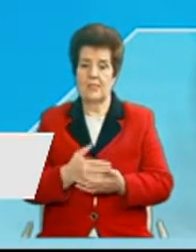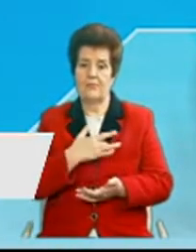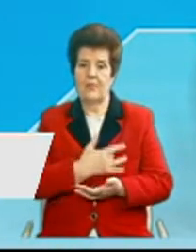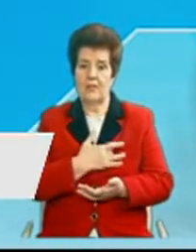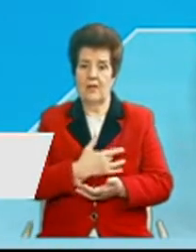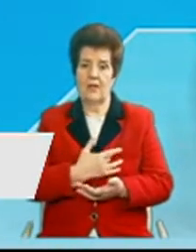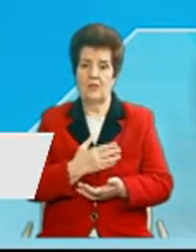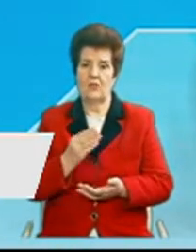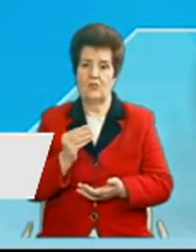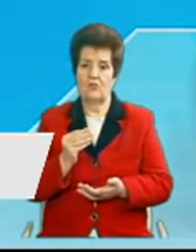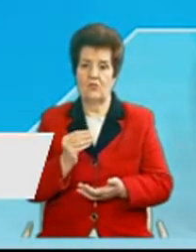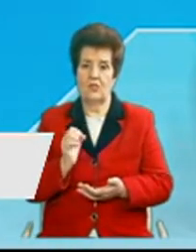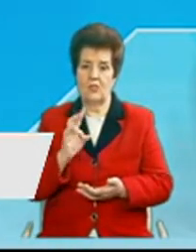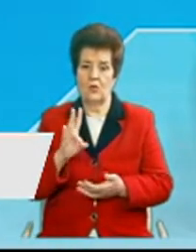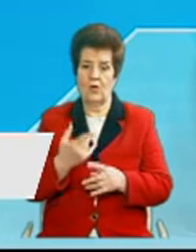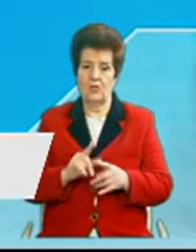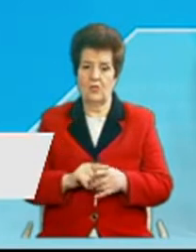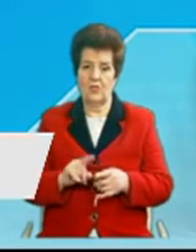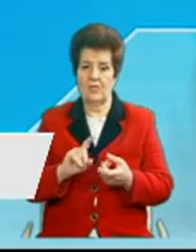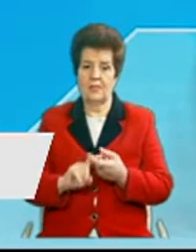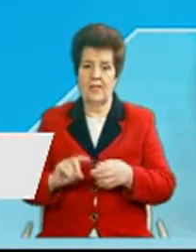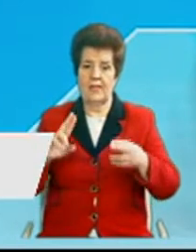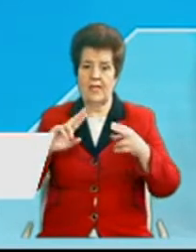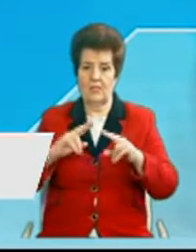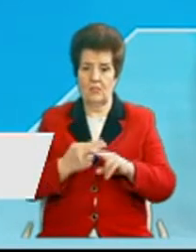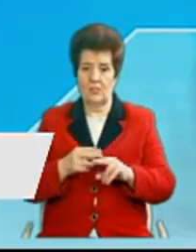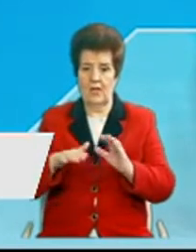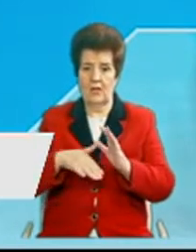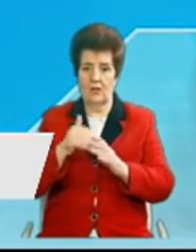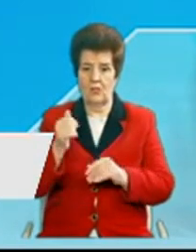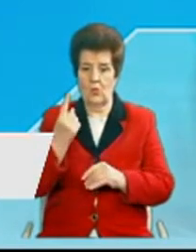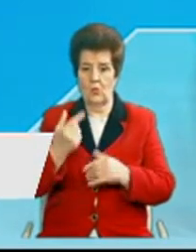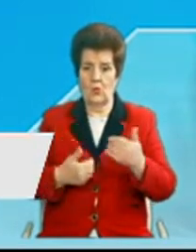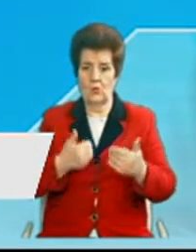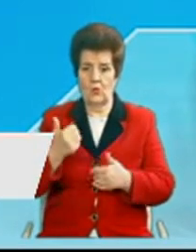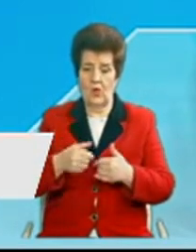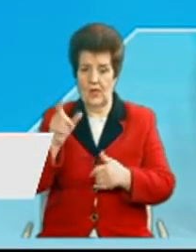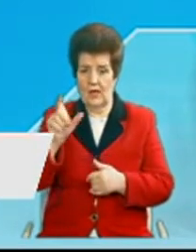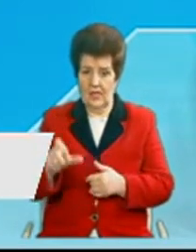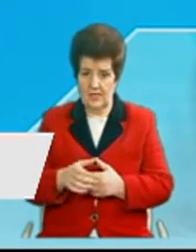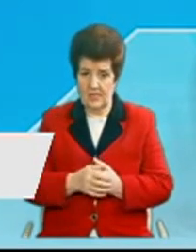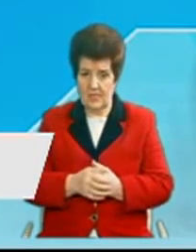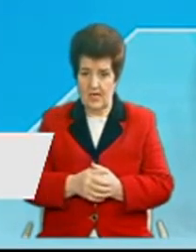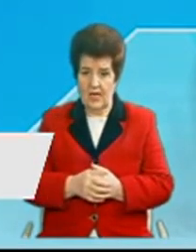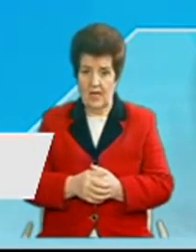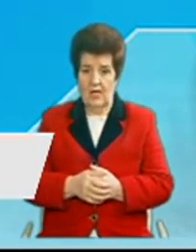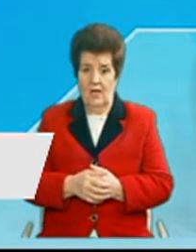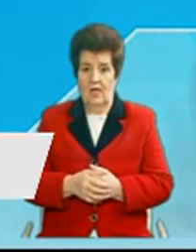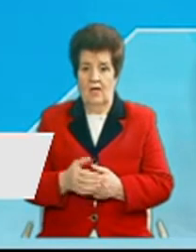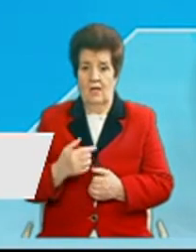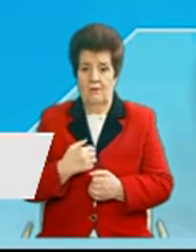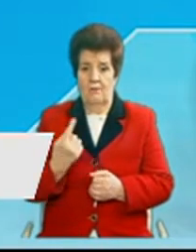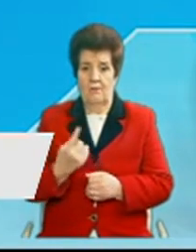acesta epistolar face parte din tehnologiile electorale a unor concurenți electorali, fiindcă nu este doar